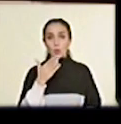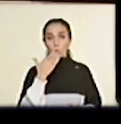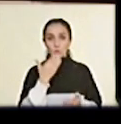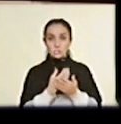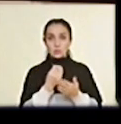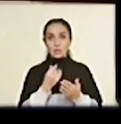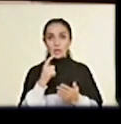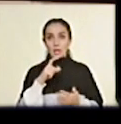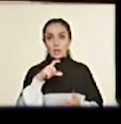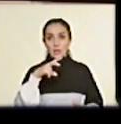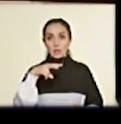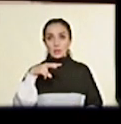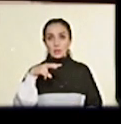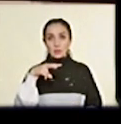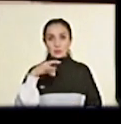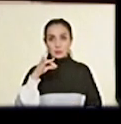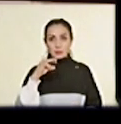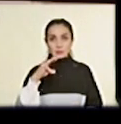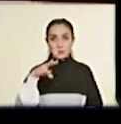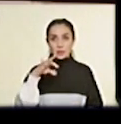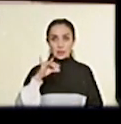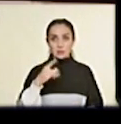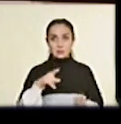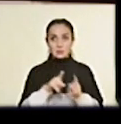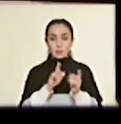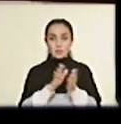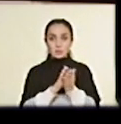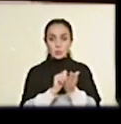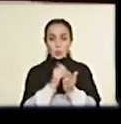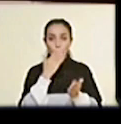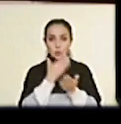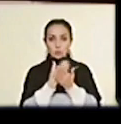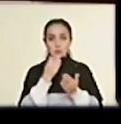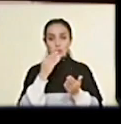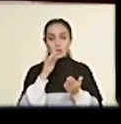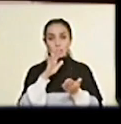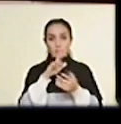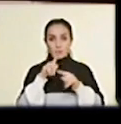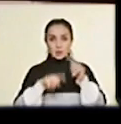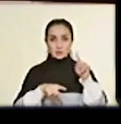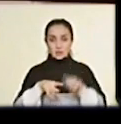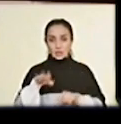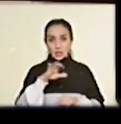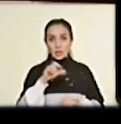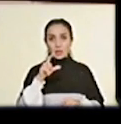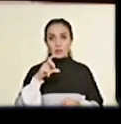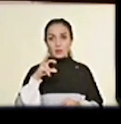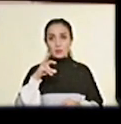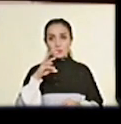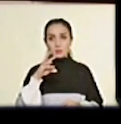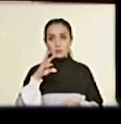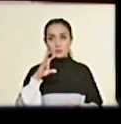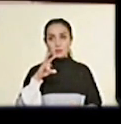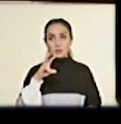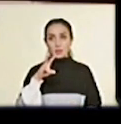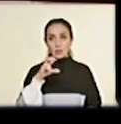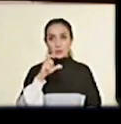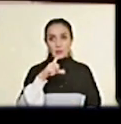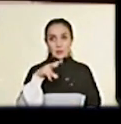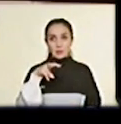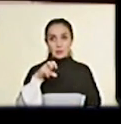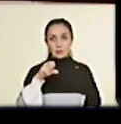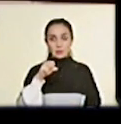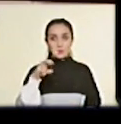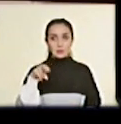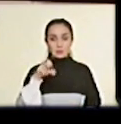o'zlarini Ellinlar deb atashgan va o'zlarining vatanlarini esa Ellada deb atashgan ekan. Endi ana shu